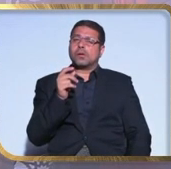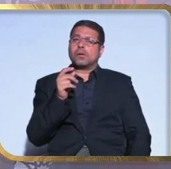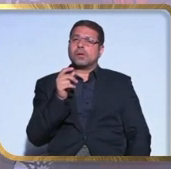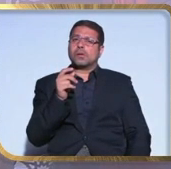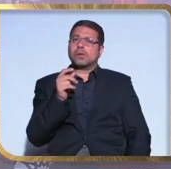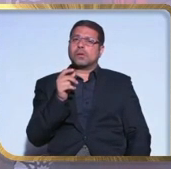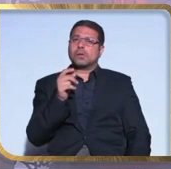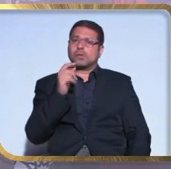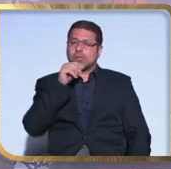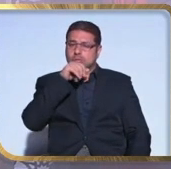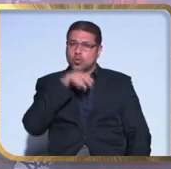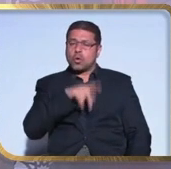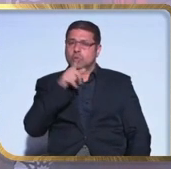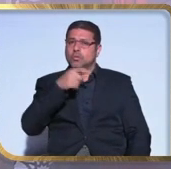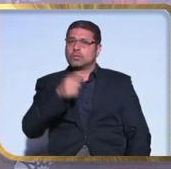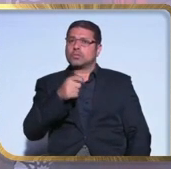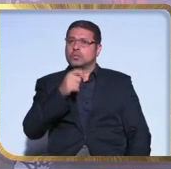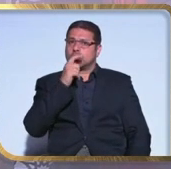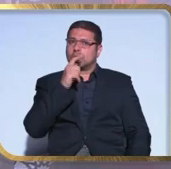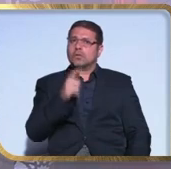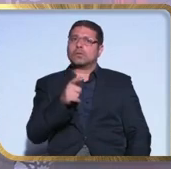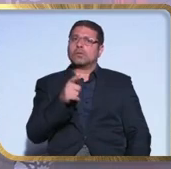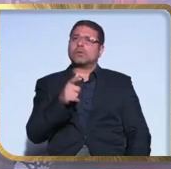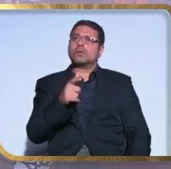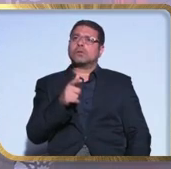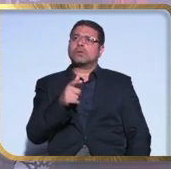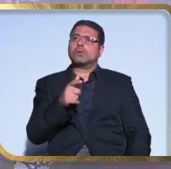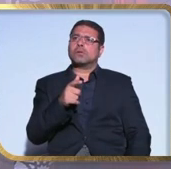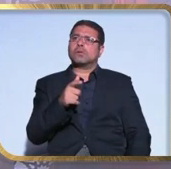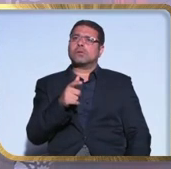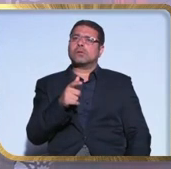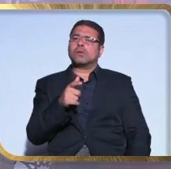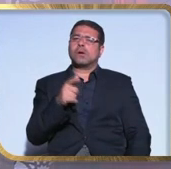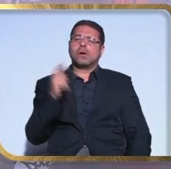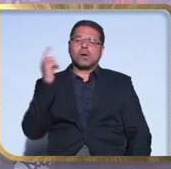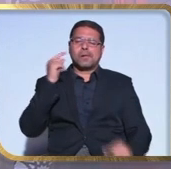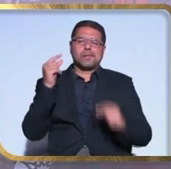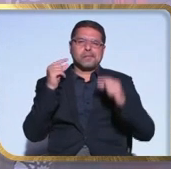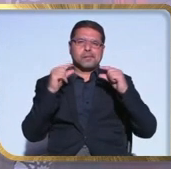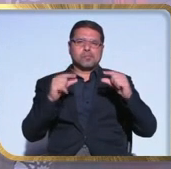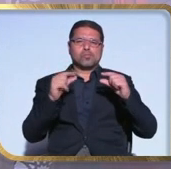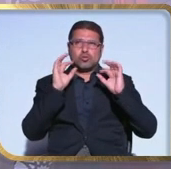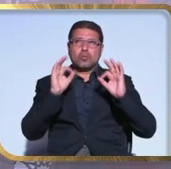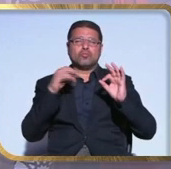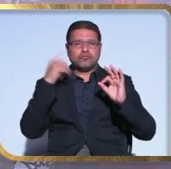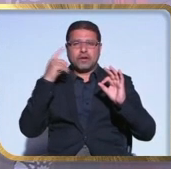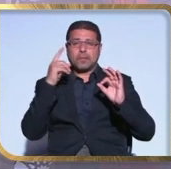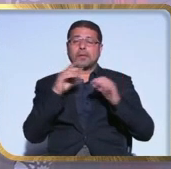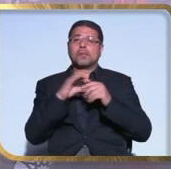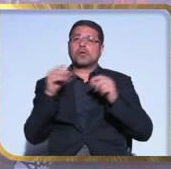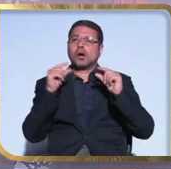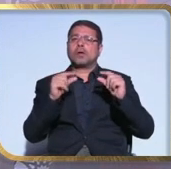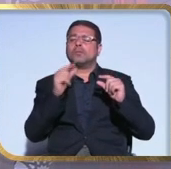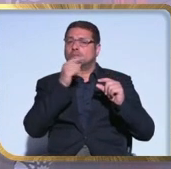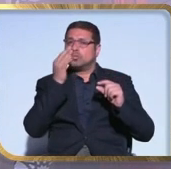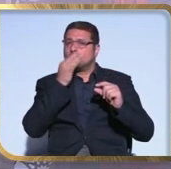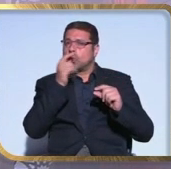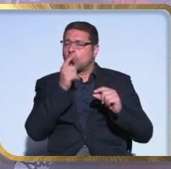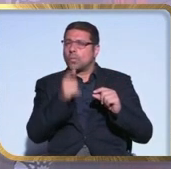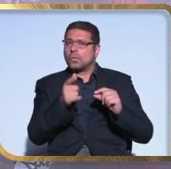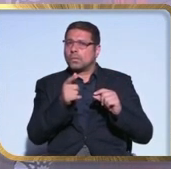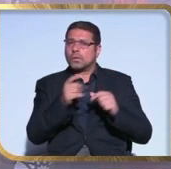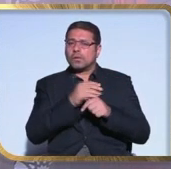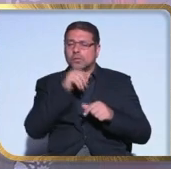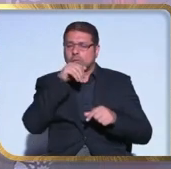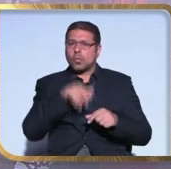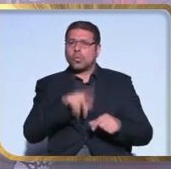اجام سيدنا محمد يعني في حد زلم ف معنى الحديث انا مش فكره الحديث بالضبط فالحديث بيقول ان هو سيدنا